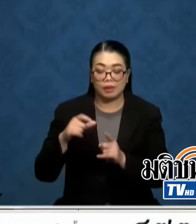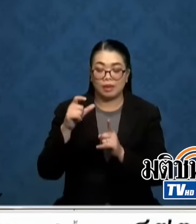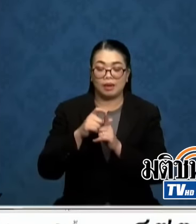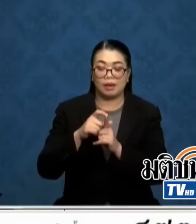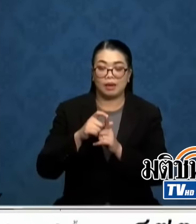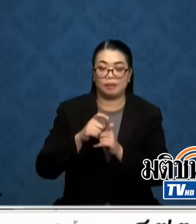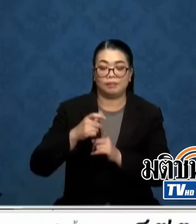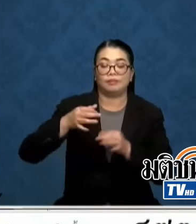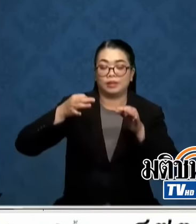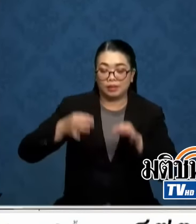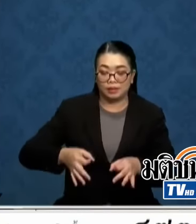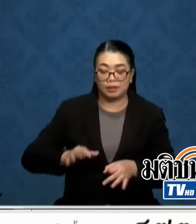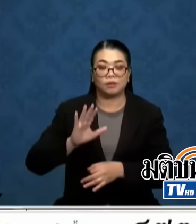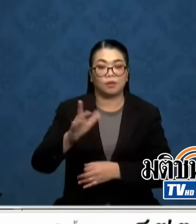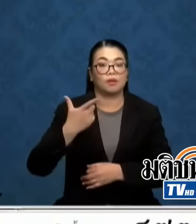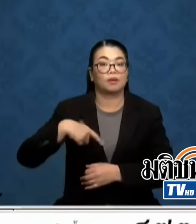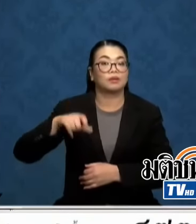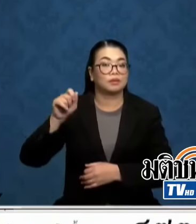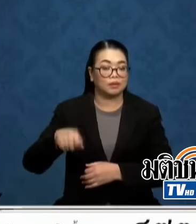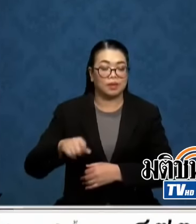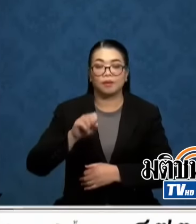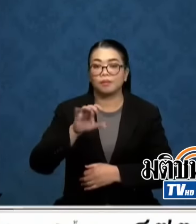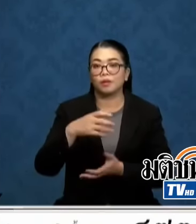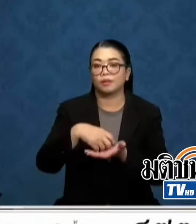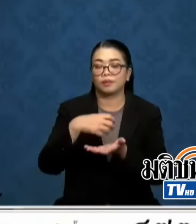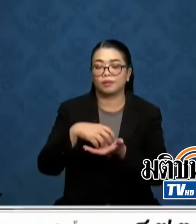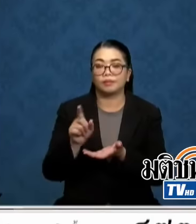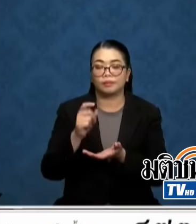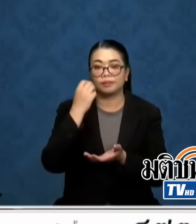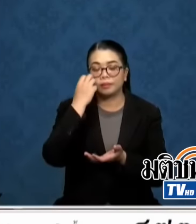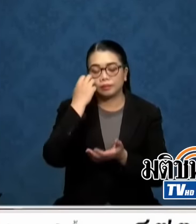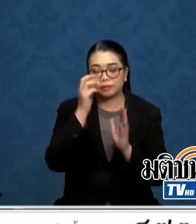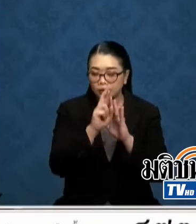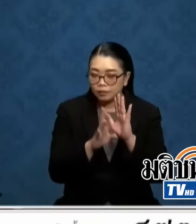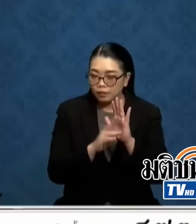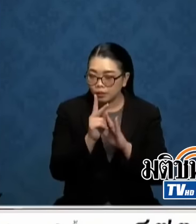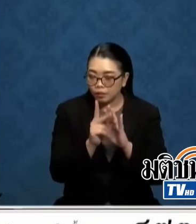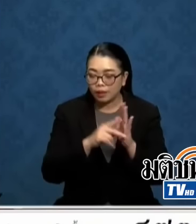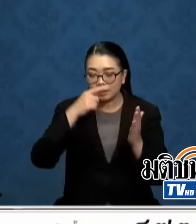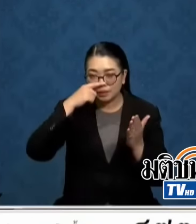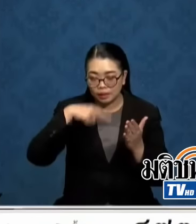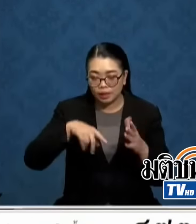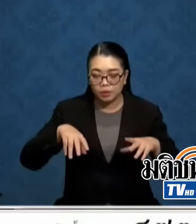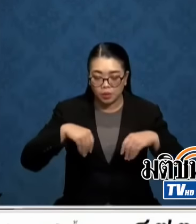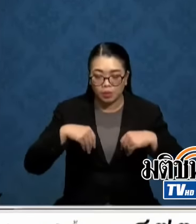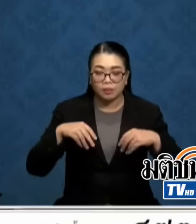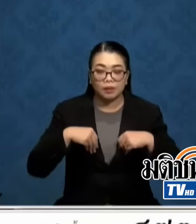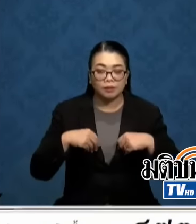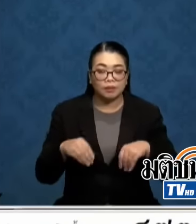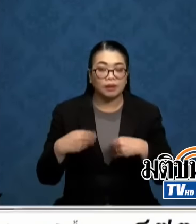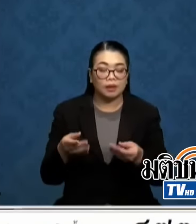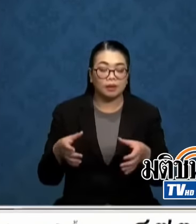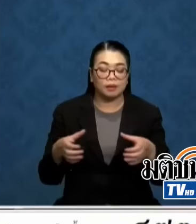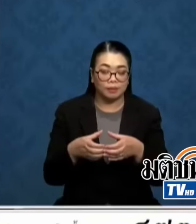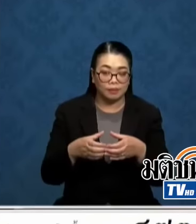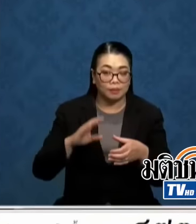ศาลฎีกามานำเรียนต่อท่านประธานก็เพื่อจะบอกว่าระบบกฎหมายไทยของเรายอมรับให้คณะ